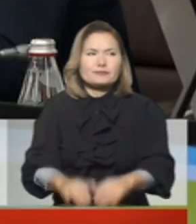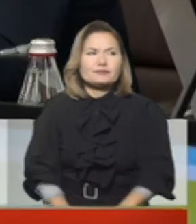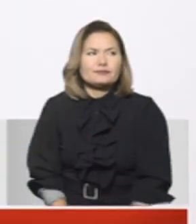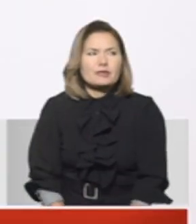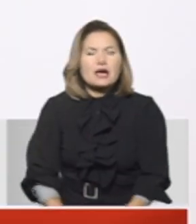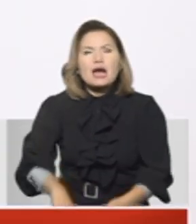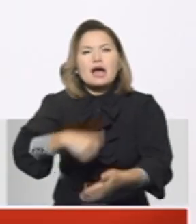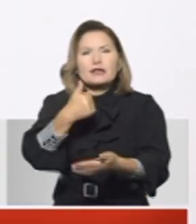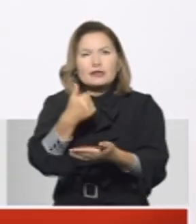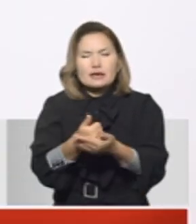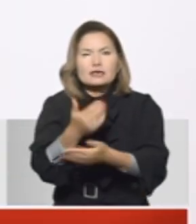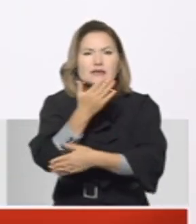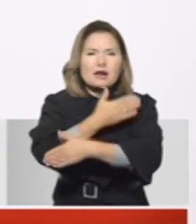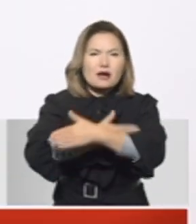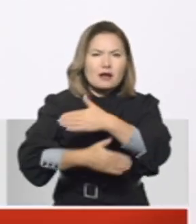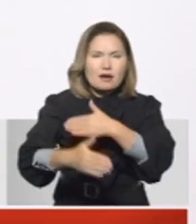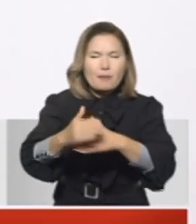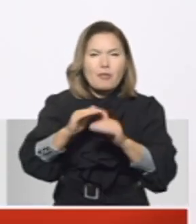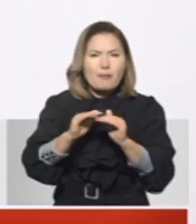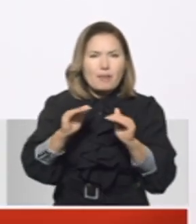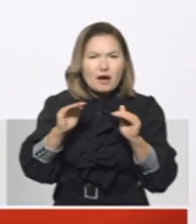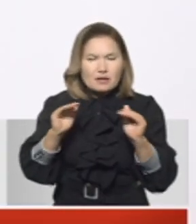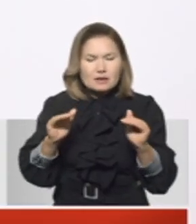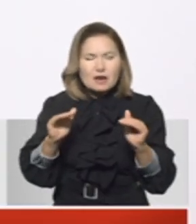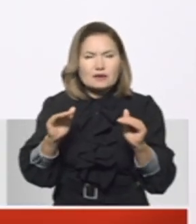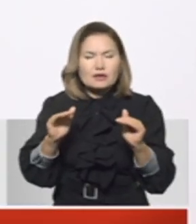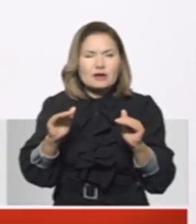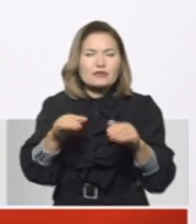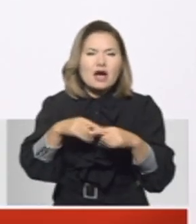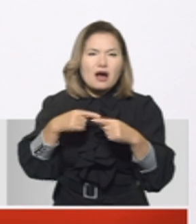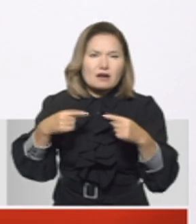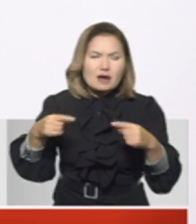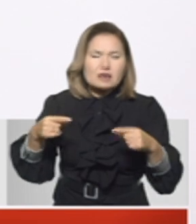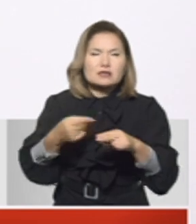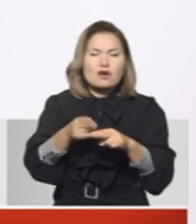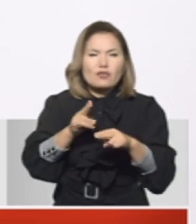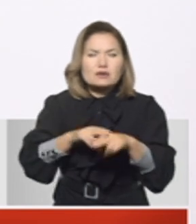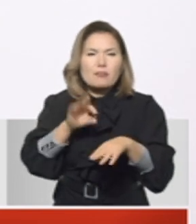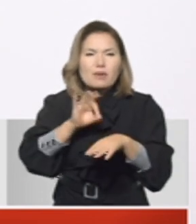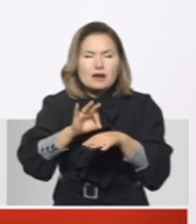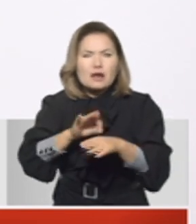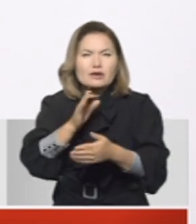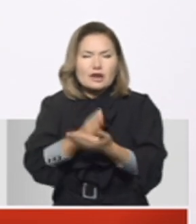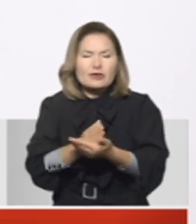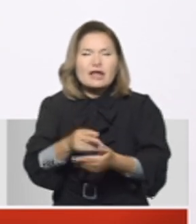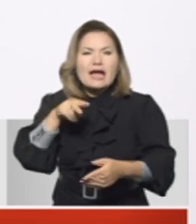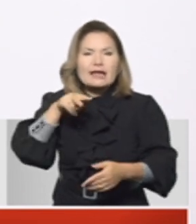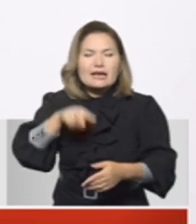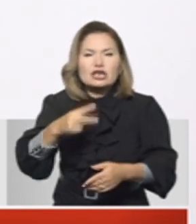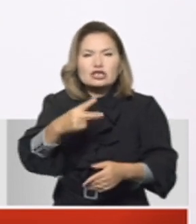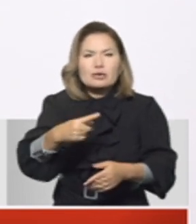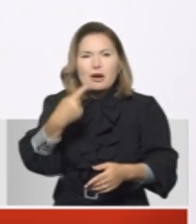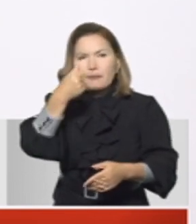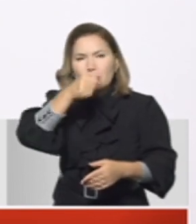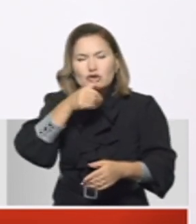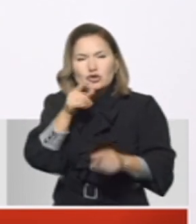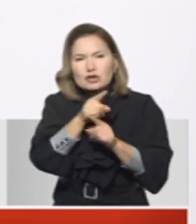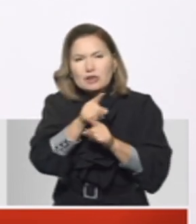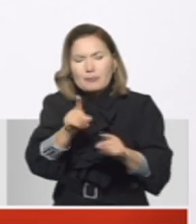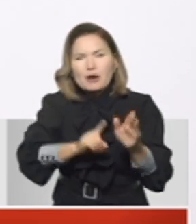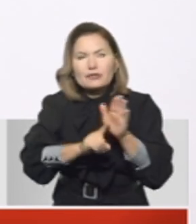Негізі өсу себептерінің бірі ерте диагностикалы әдістерінің қайта қаралуы. 21-ші жылдан бастап негізі